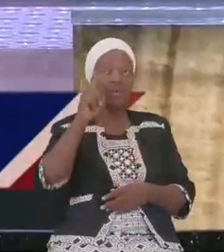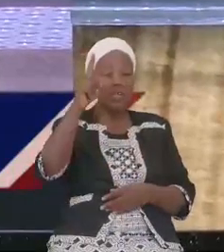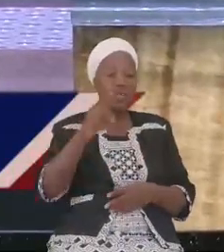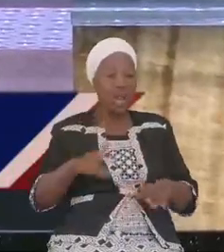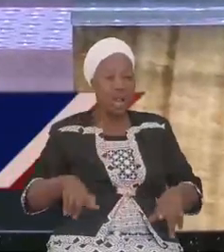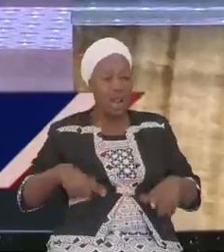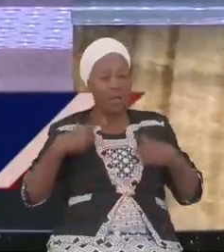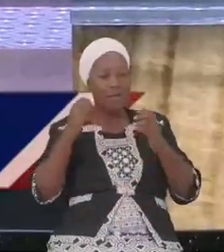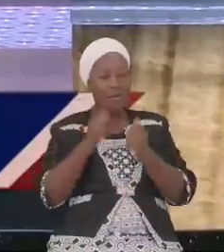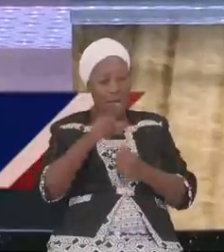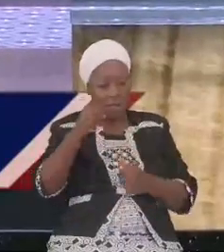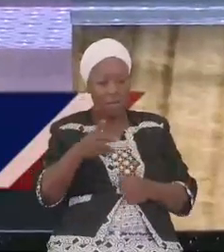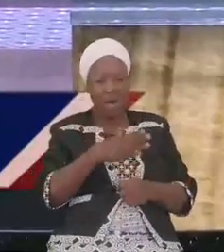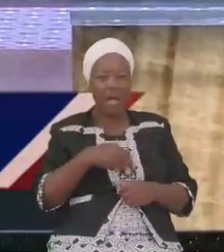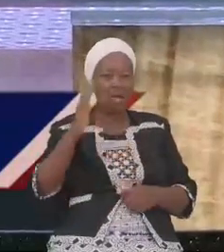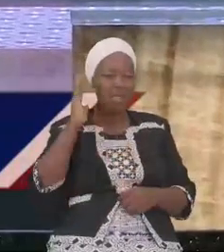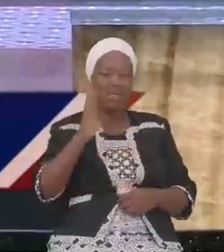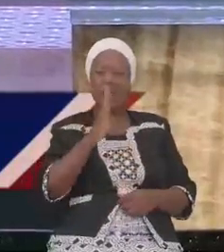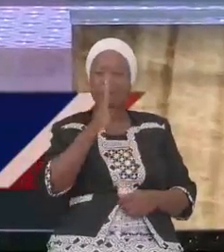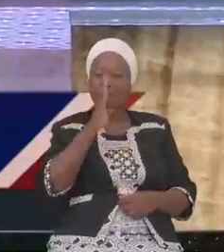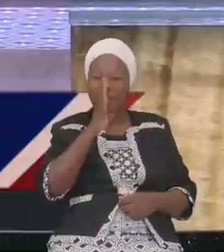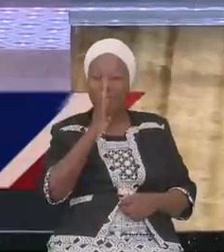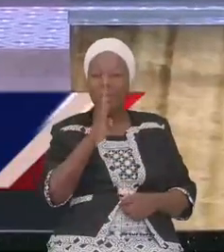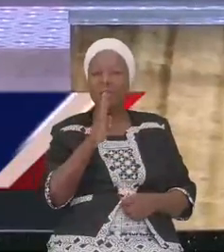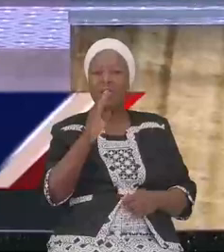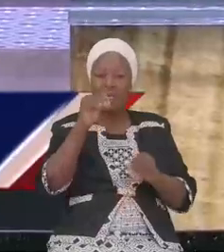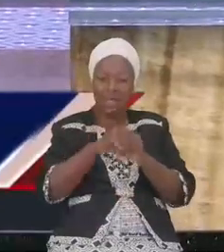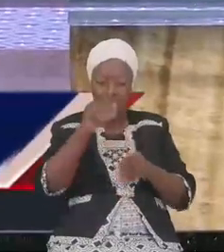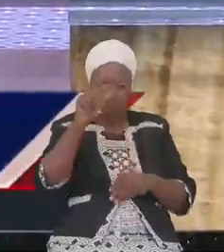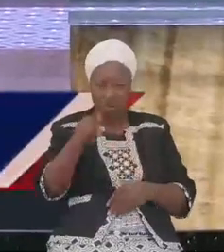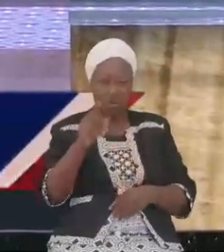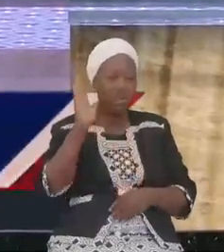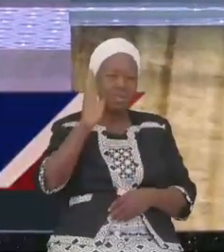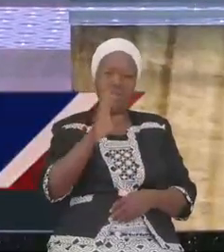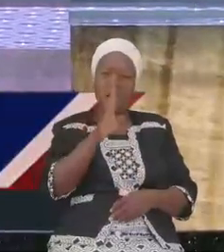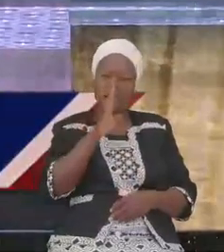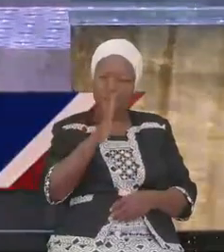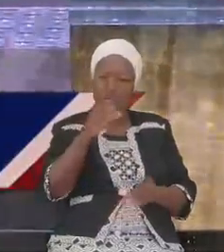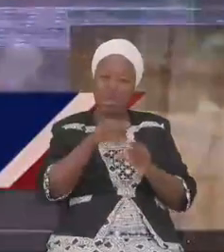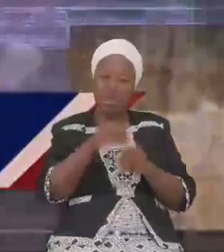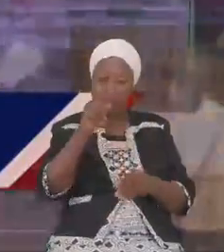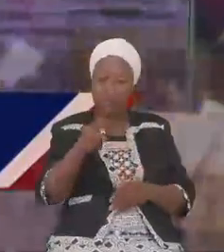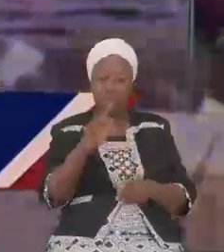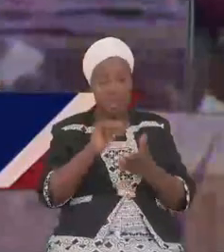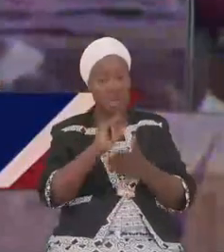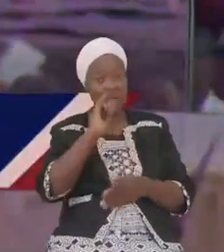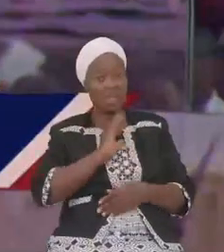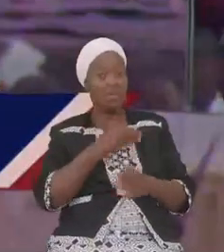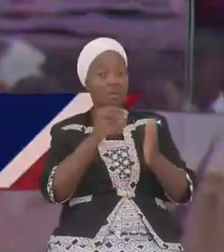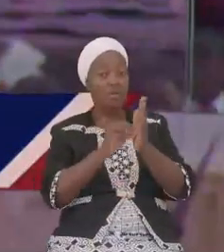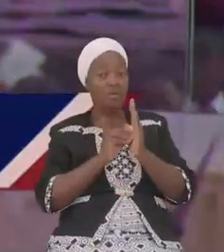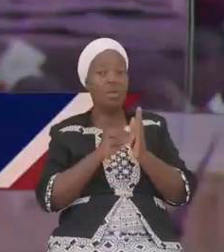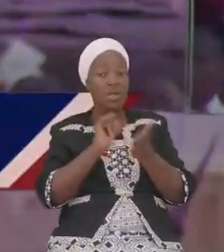vous et il sera en vous. Il sera en vous. C'est notre portion. C'est ce que nous